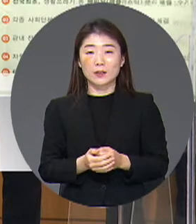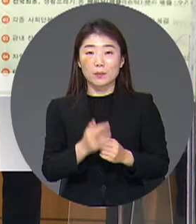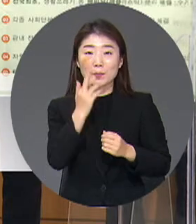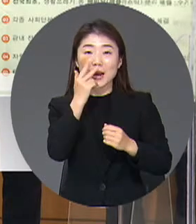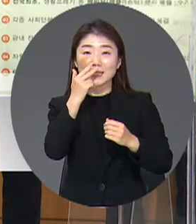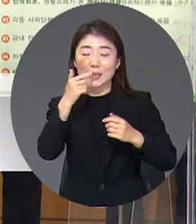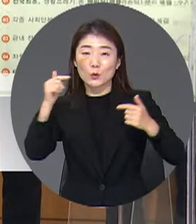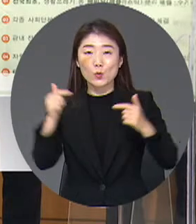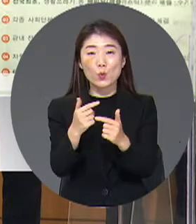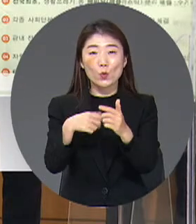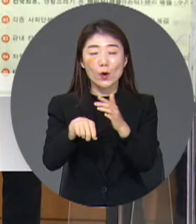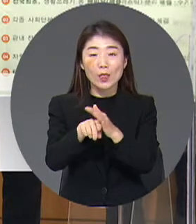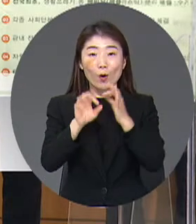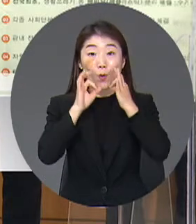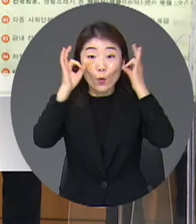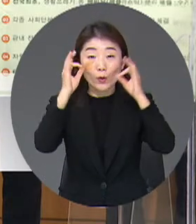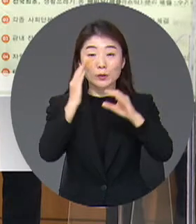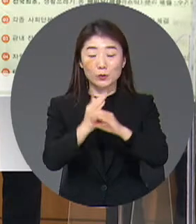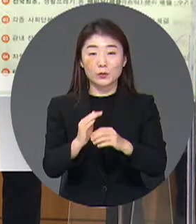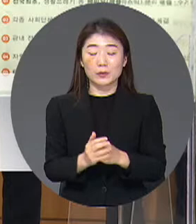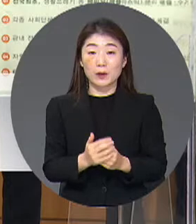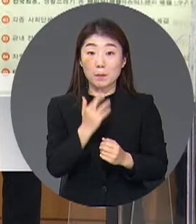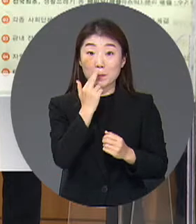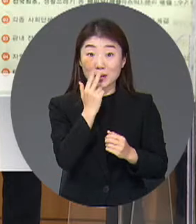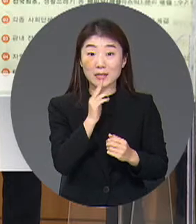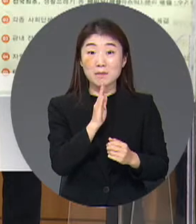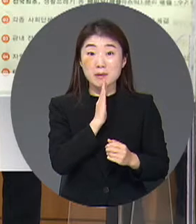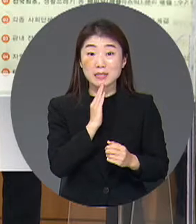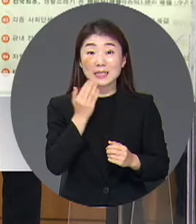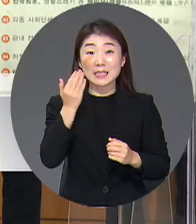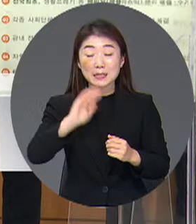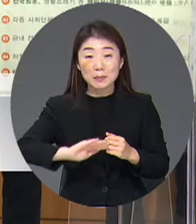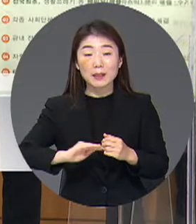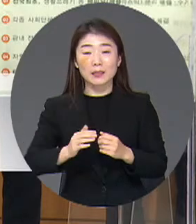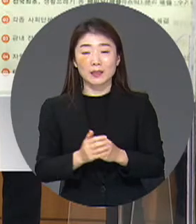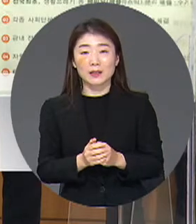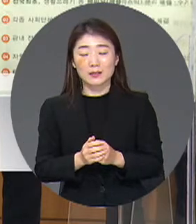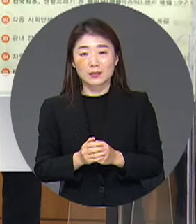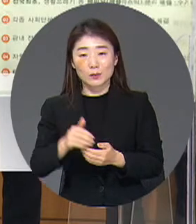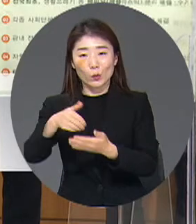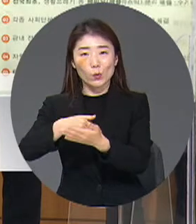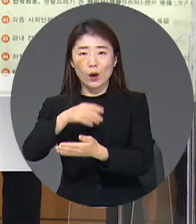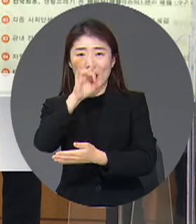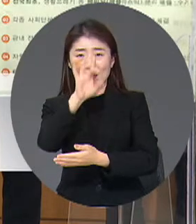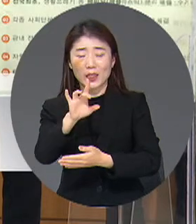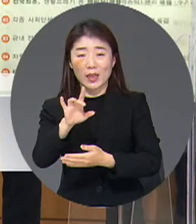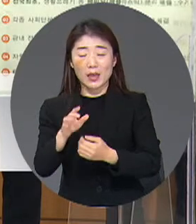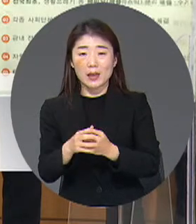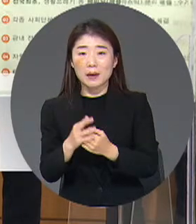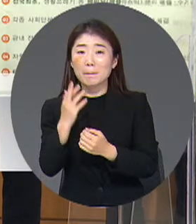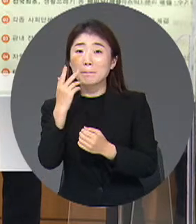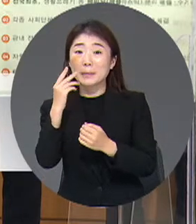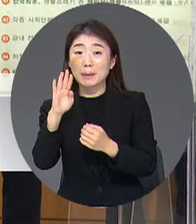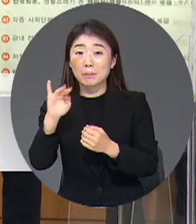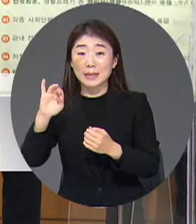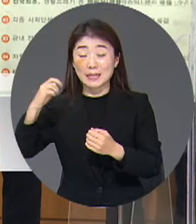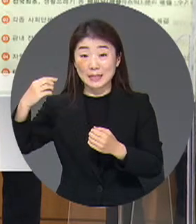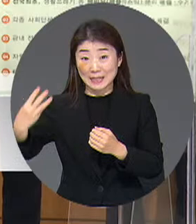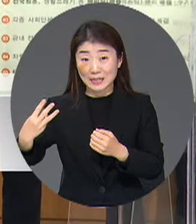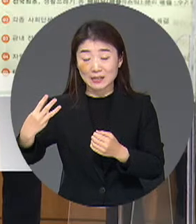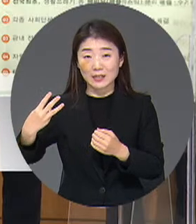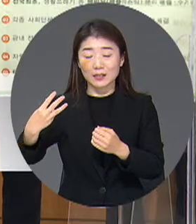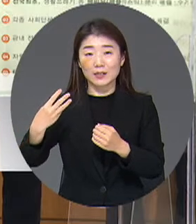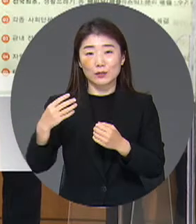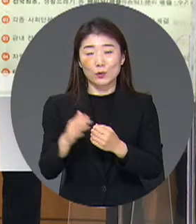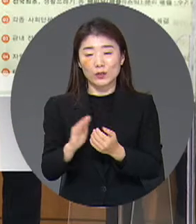있습니다. 플라스틱이지만 재활용이 되지 않는 폐비닐도 분리수거해서 별도로 처리하는 등 탈플라스틱 도시로